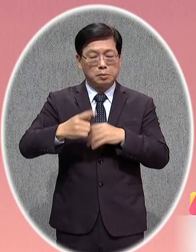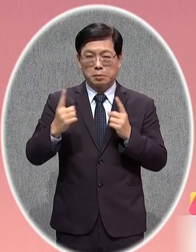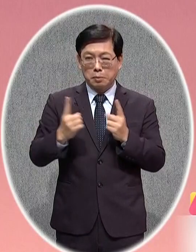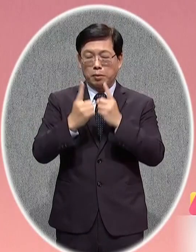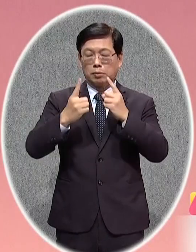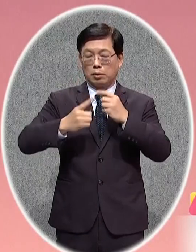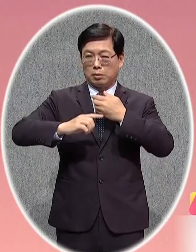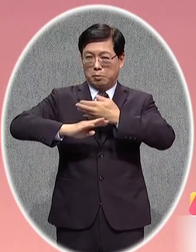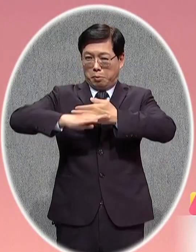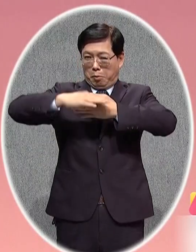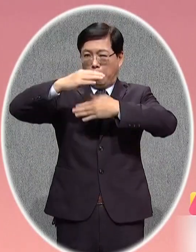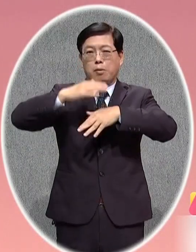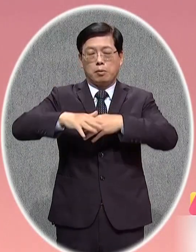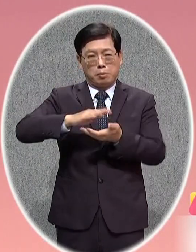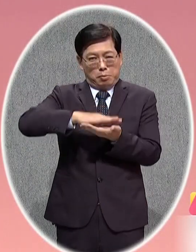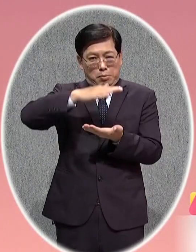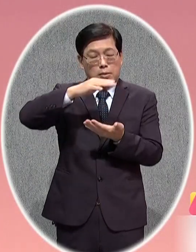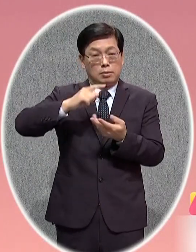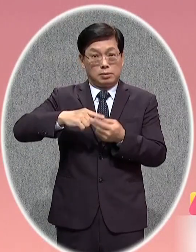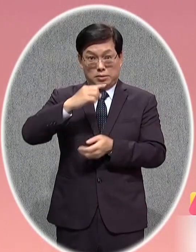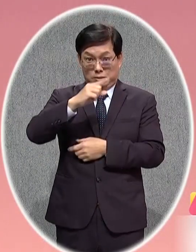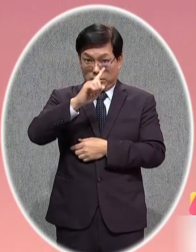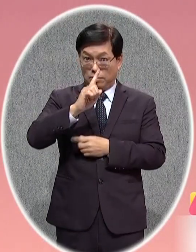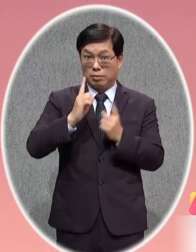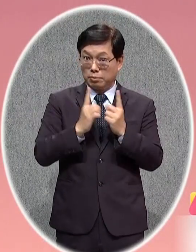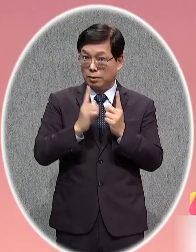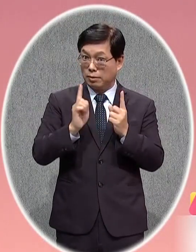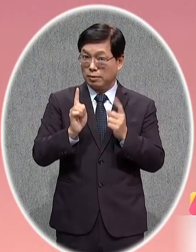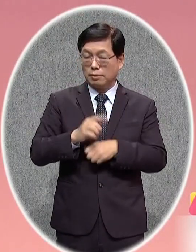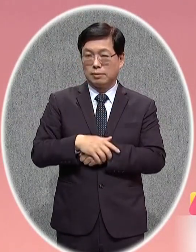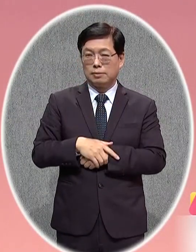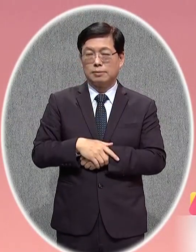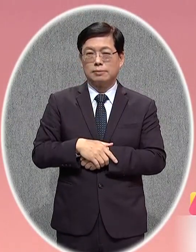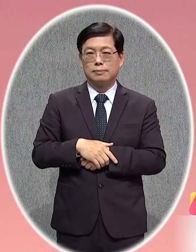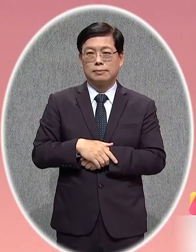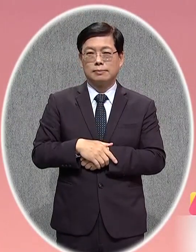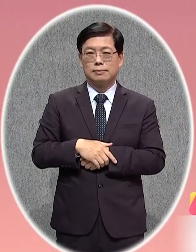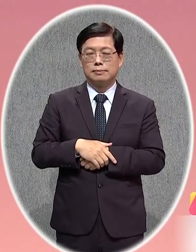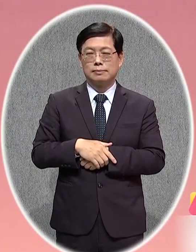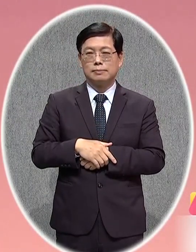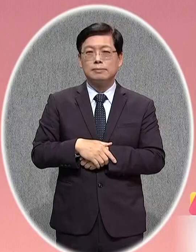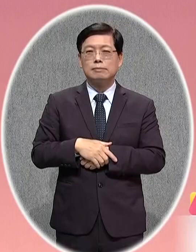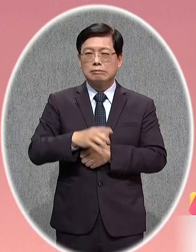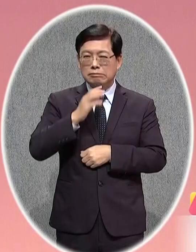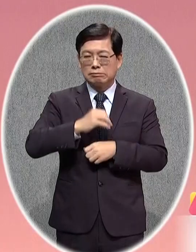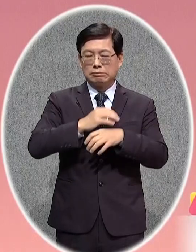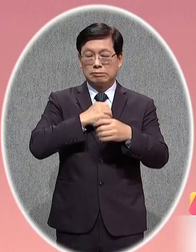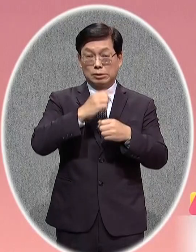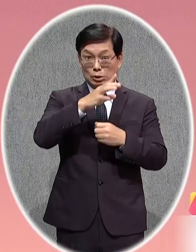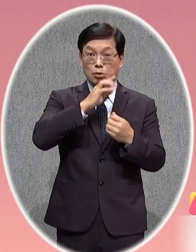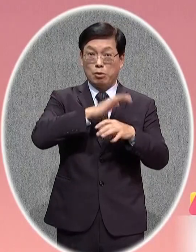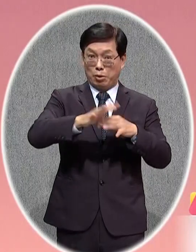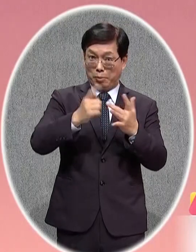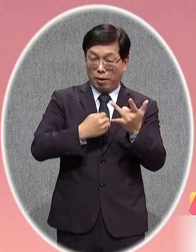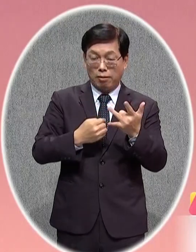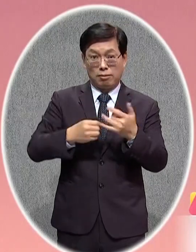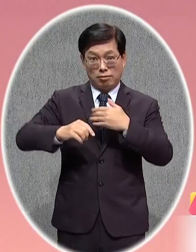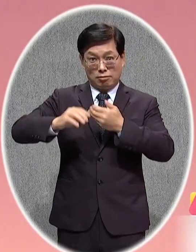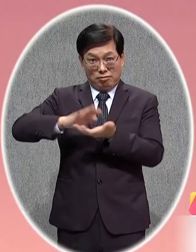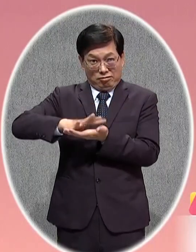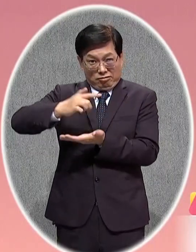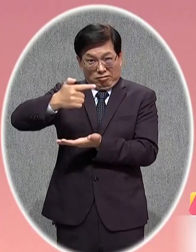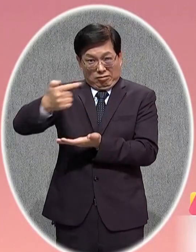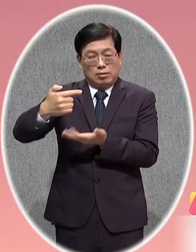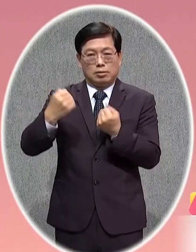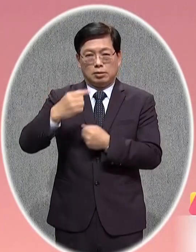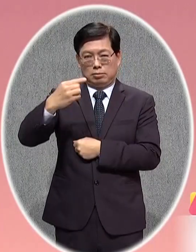淤积的情况， G1 区会看见的是我们的这个侵蚀，然后未来淤积最多的